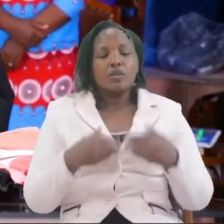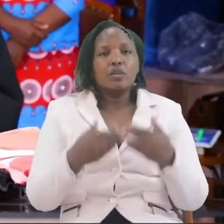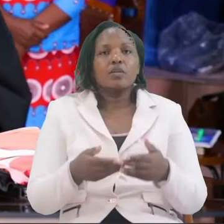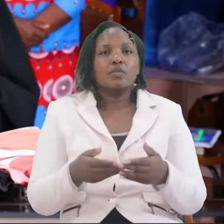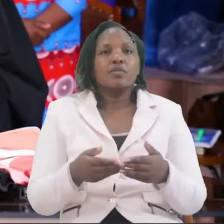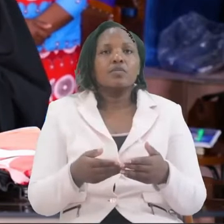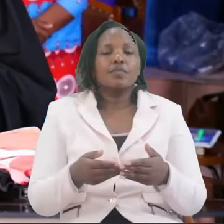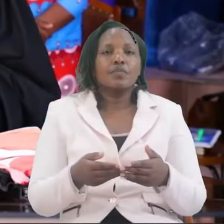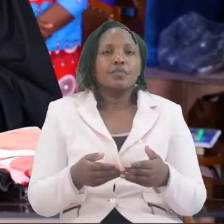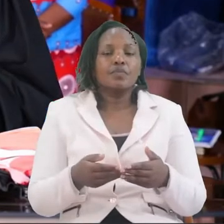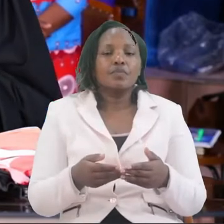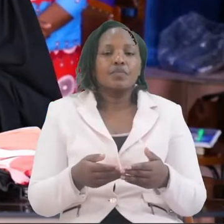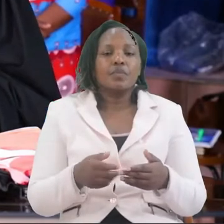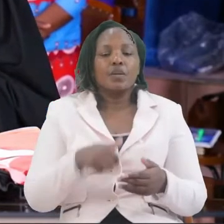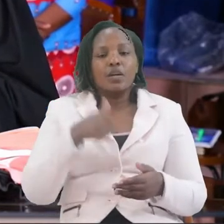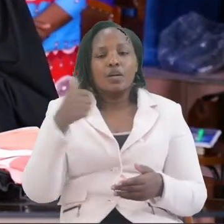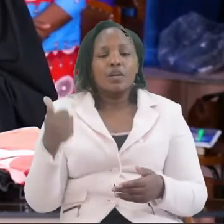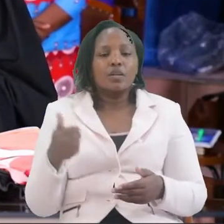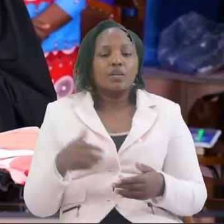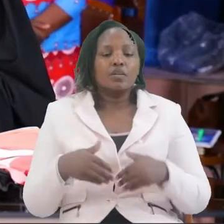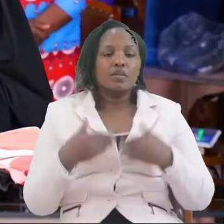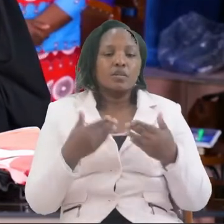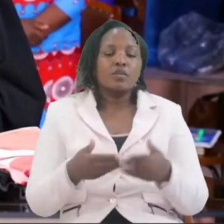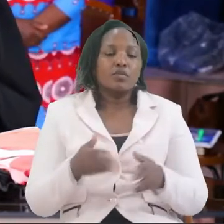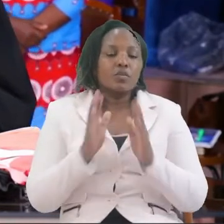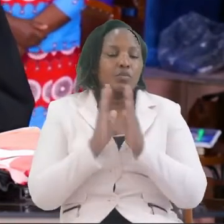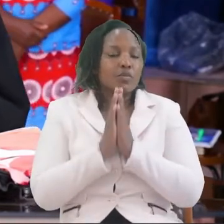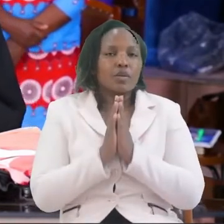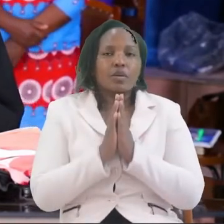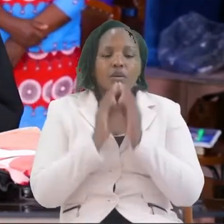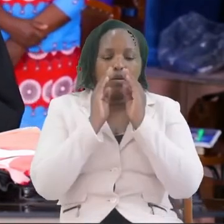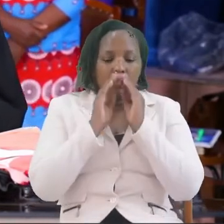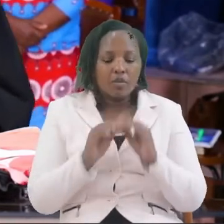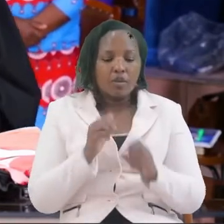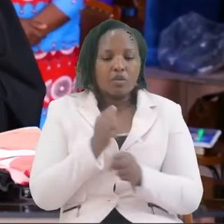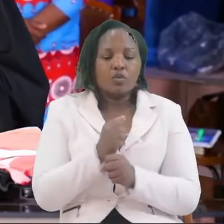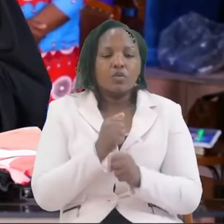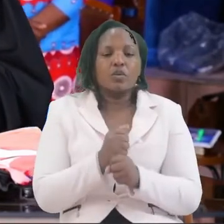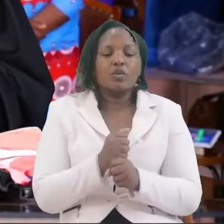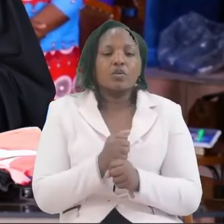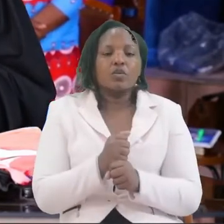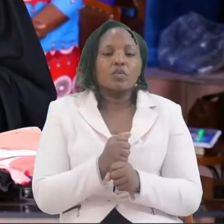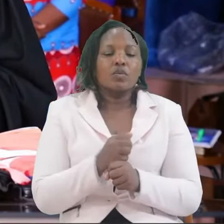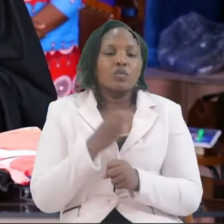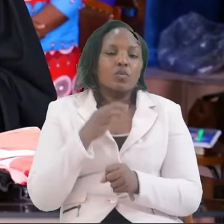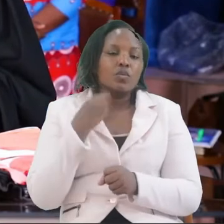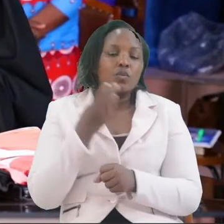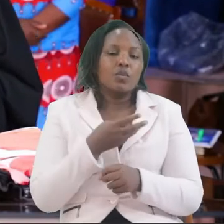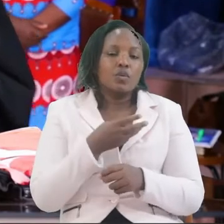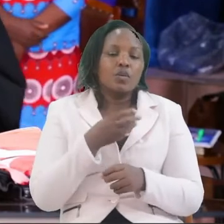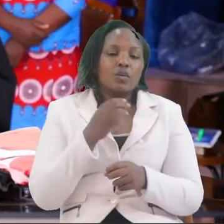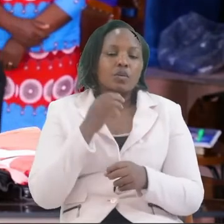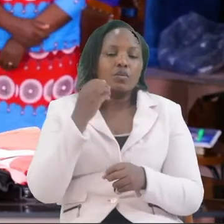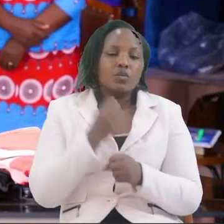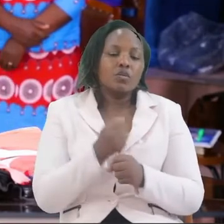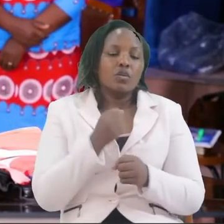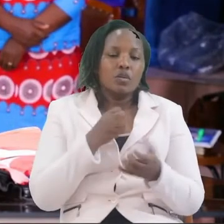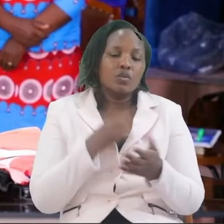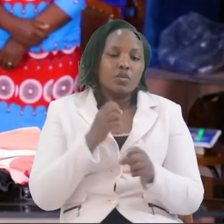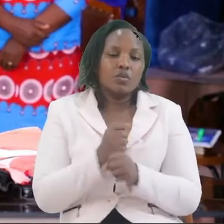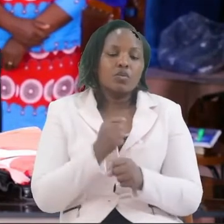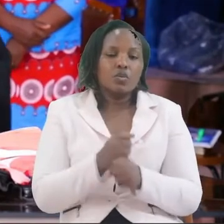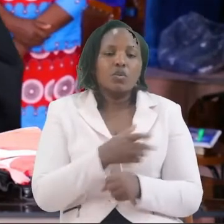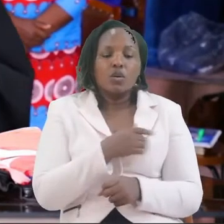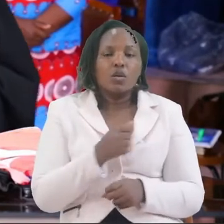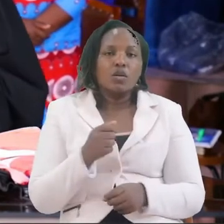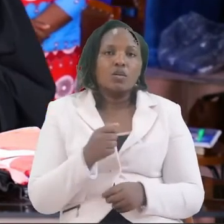tumepeana na zile pia tutapeana. Tunaomba Bwana ukabariki kazi ambazo itatenda na pia hata